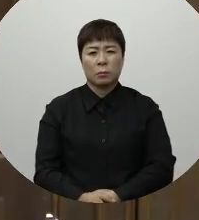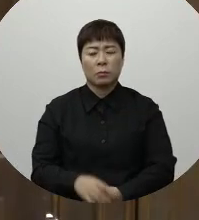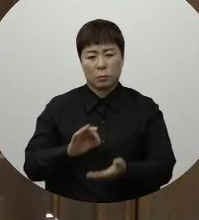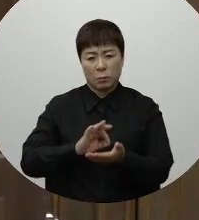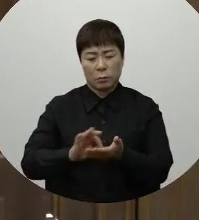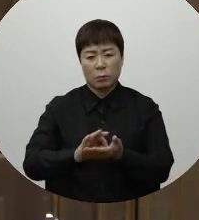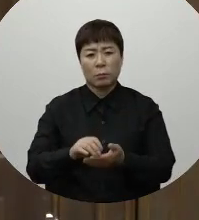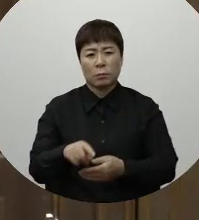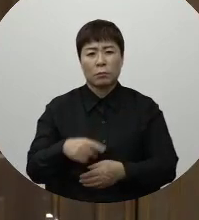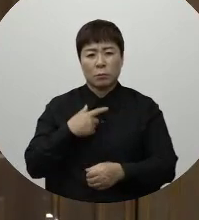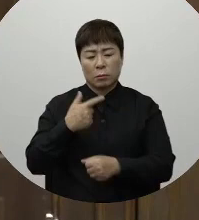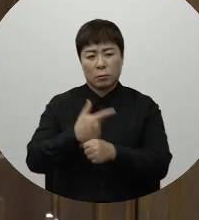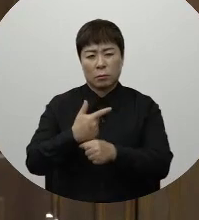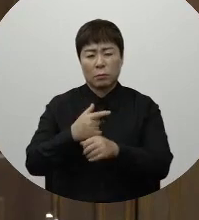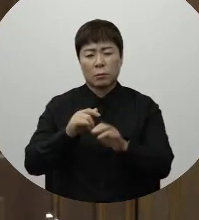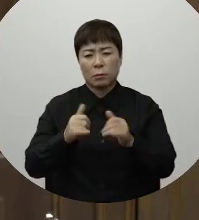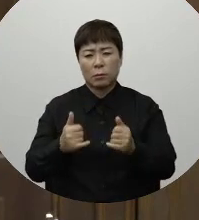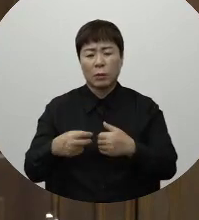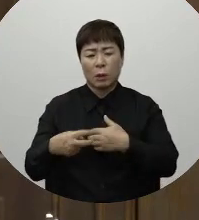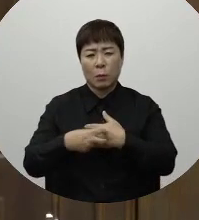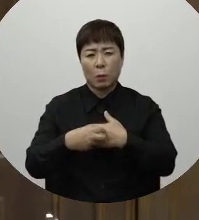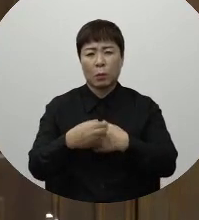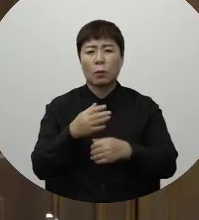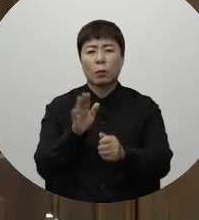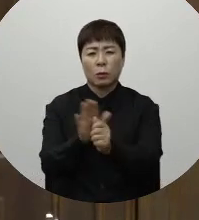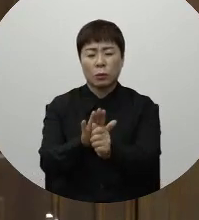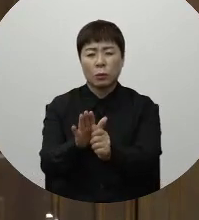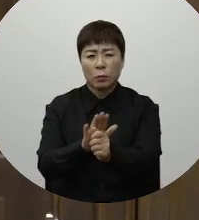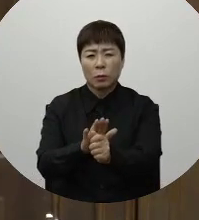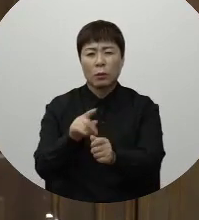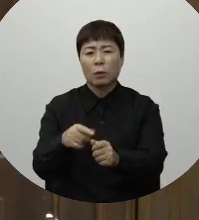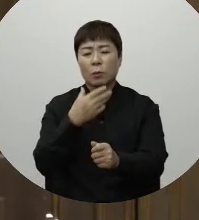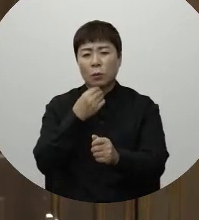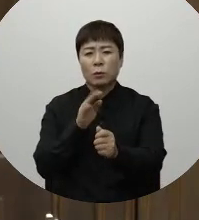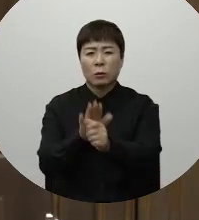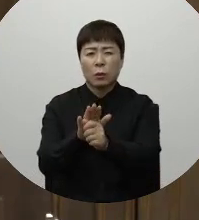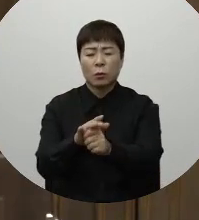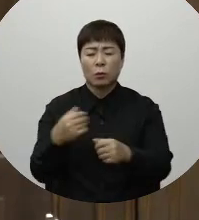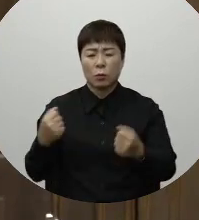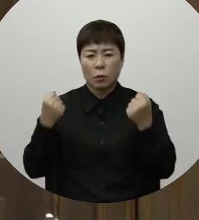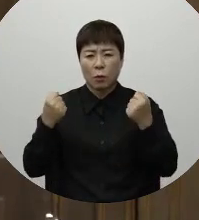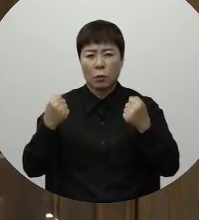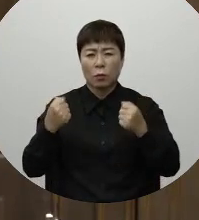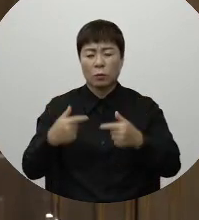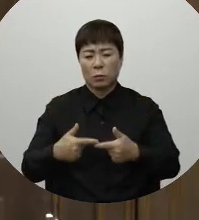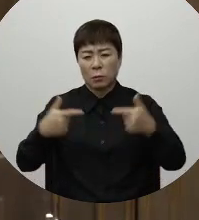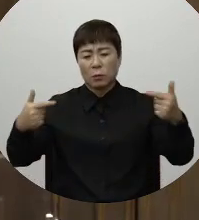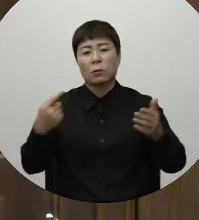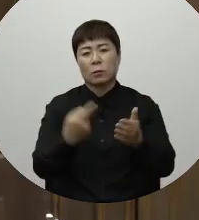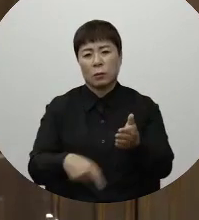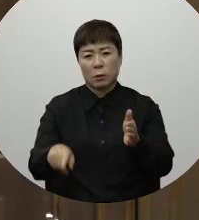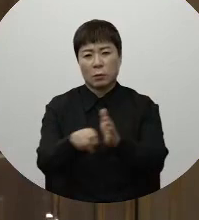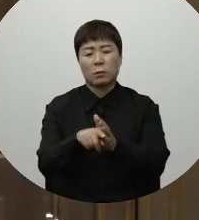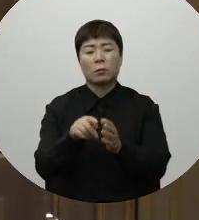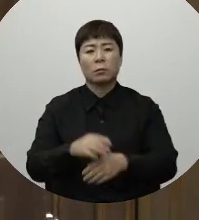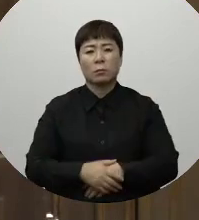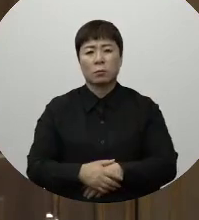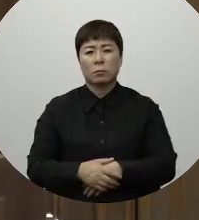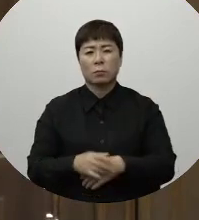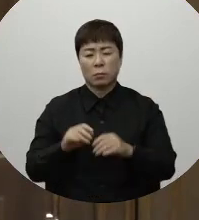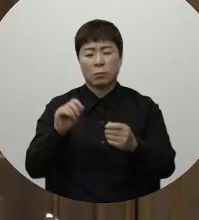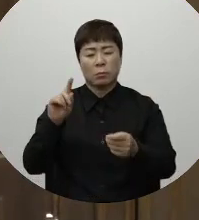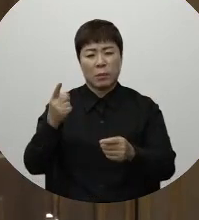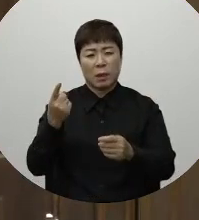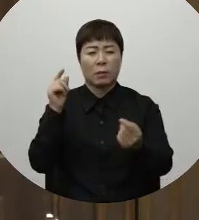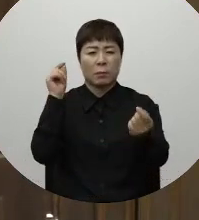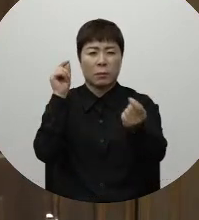집행부에서는 남양주 시민들의 의료복지 혜택을 제고하고 건강한 삶의 질을 향상시키기 위하여 인구 100만